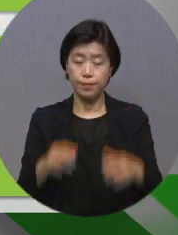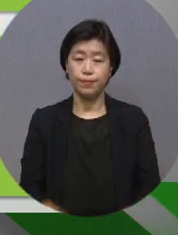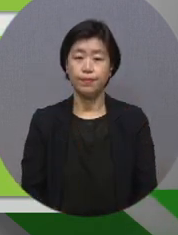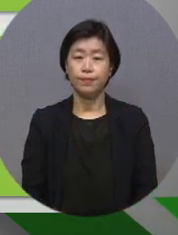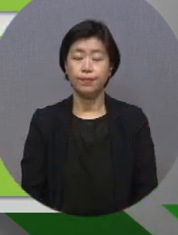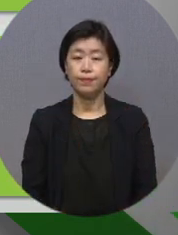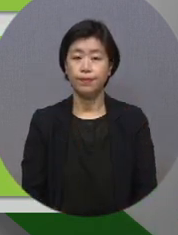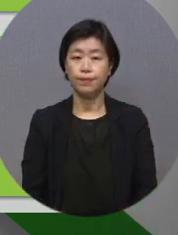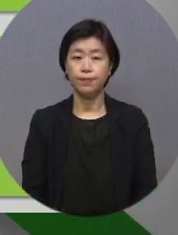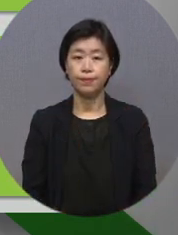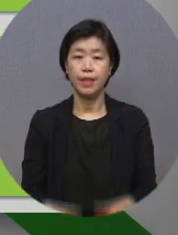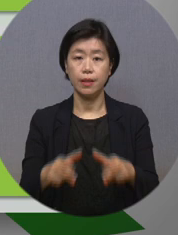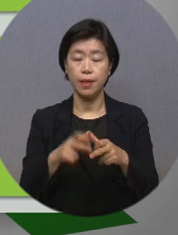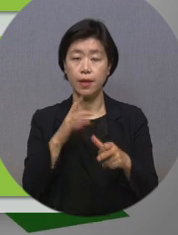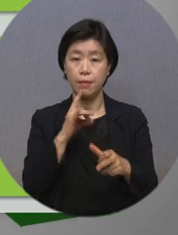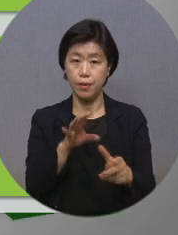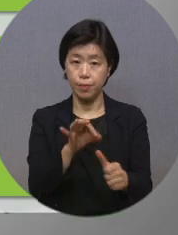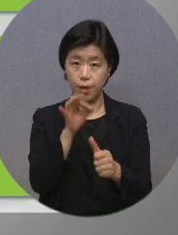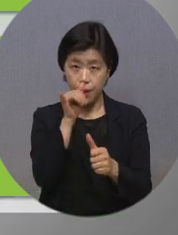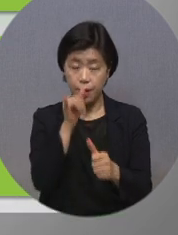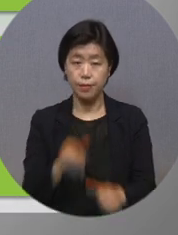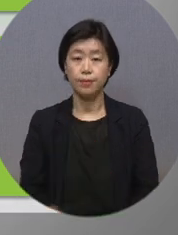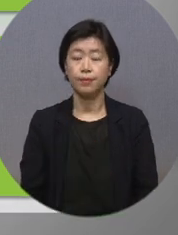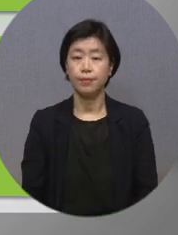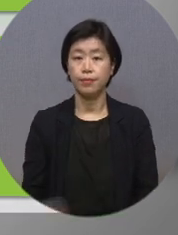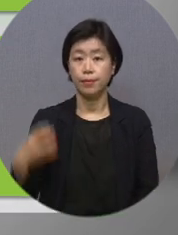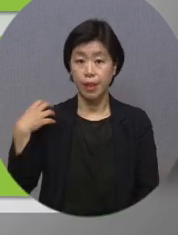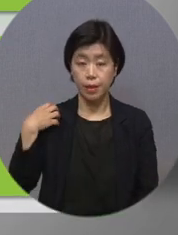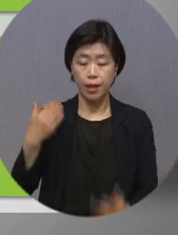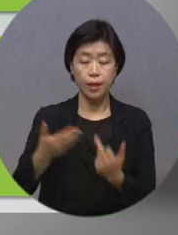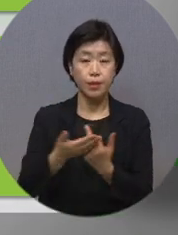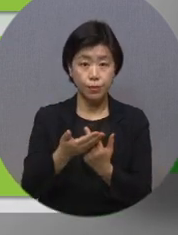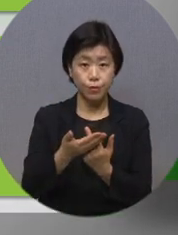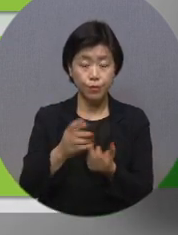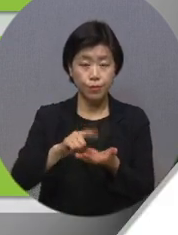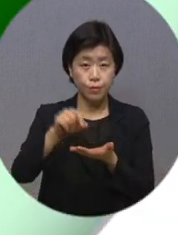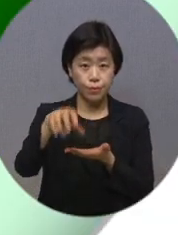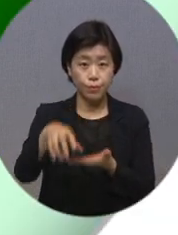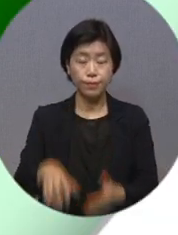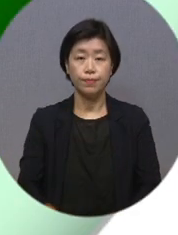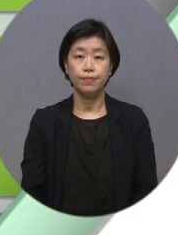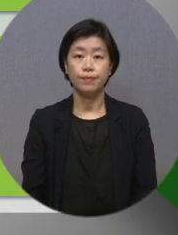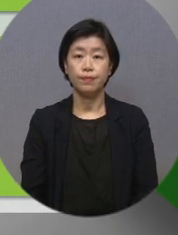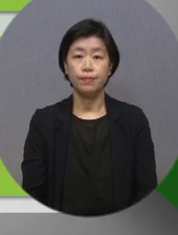채용합니다. 장애인만 채용하며 담당 지사는 제주지사입니다.